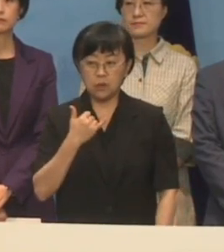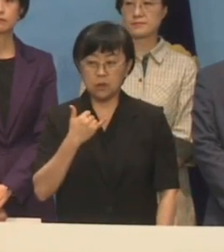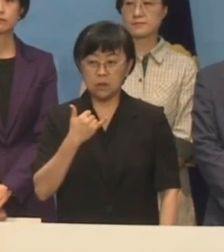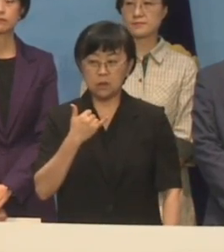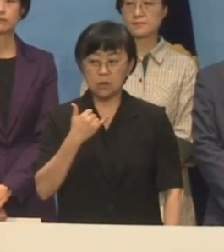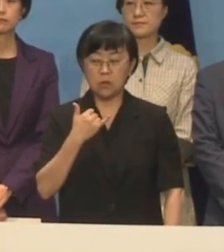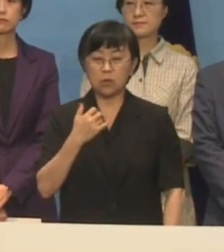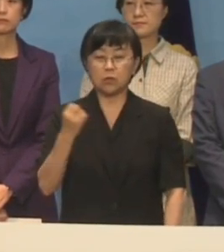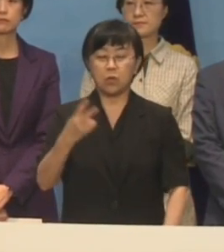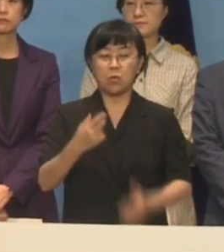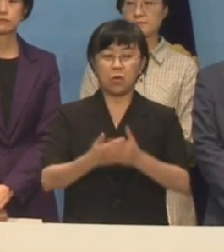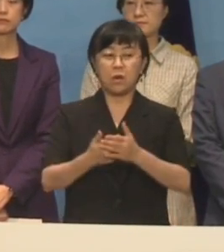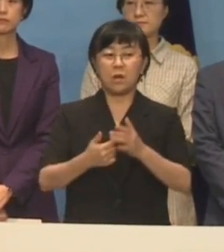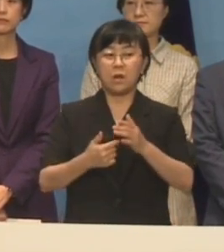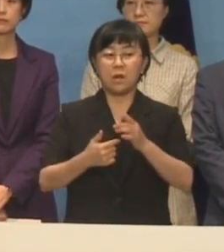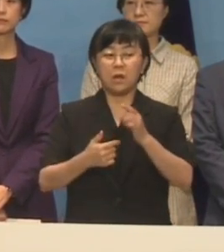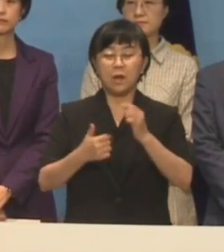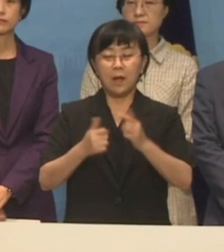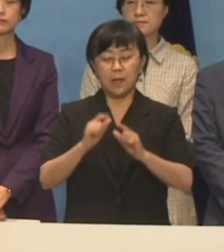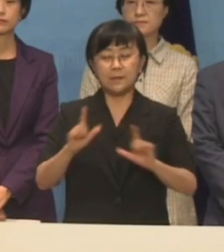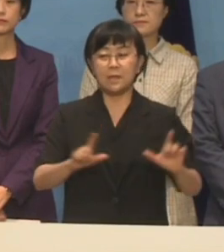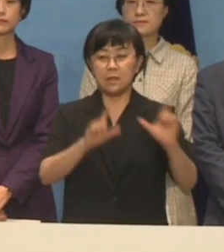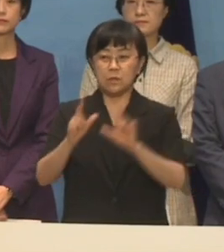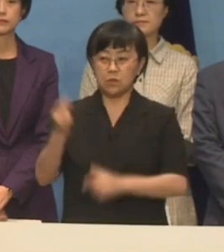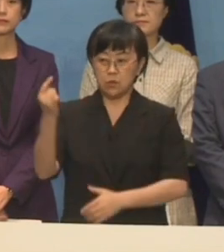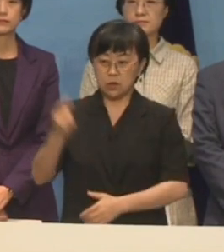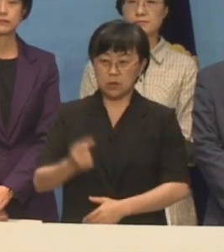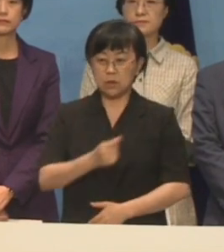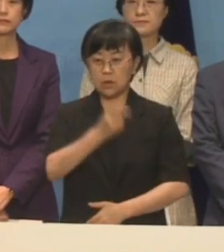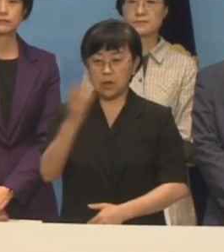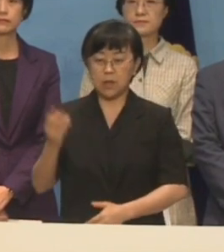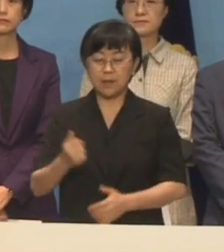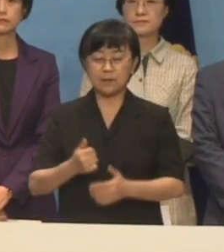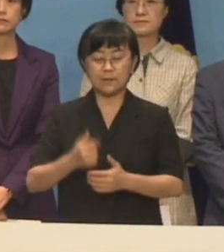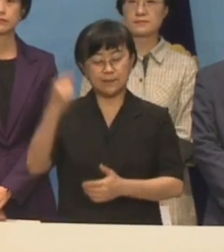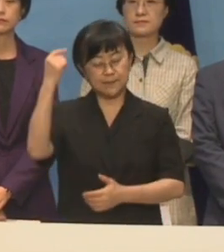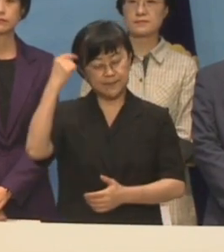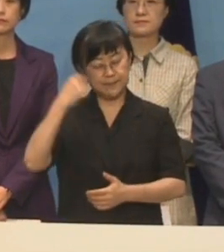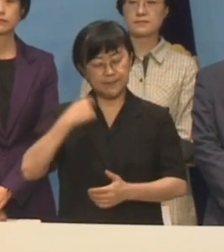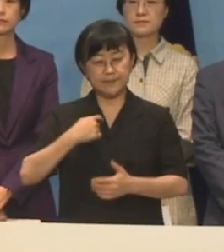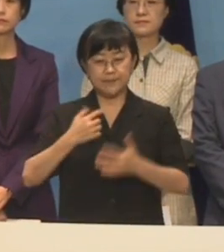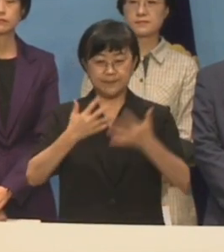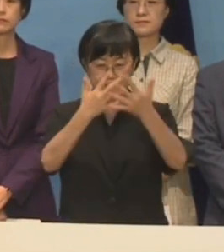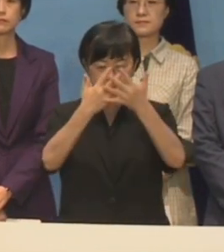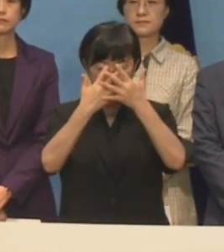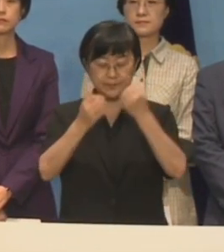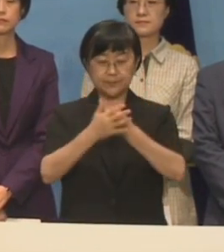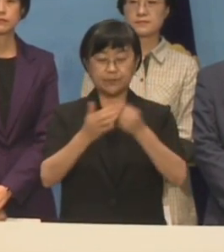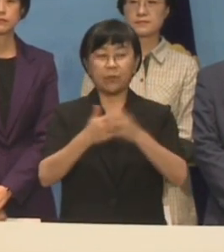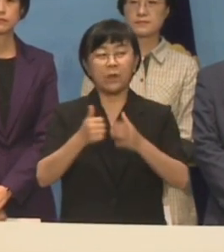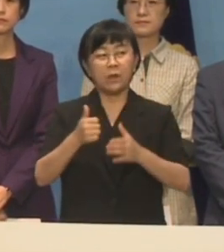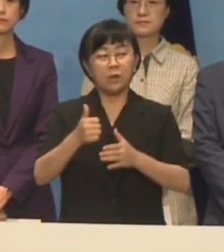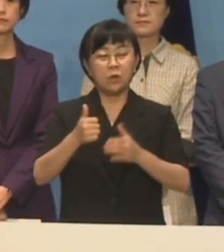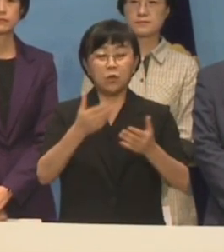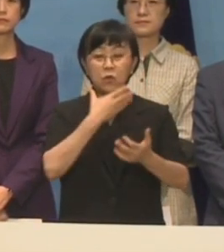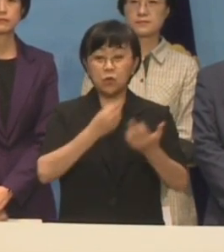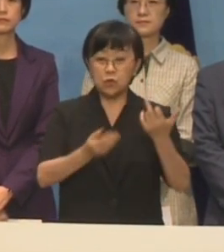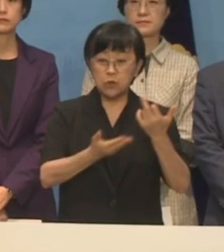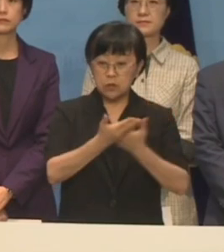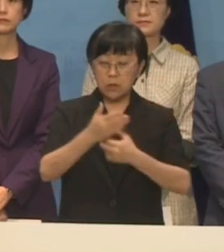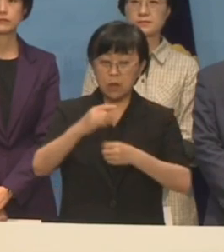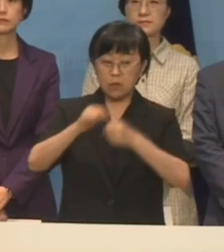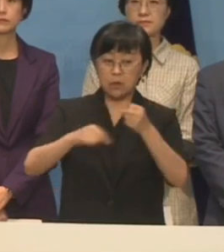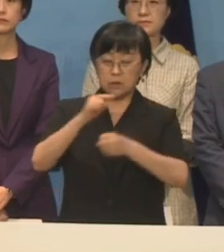학부모님께서 그리고 또 한살님에서 이렇게 오셨다고 하니까 여러 가지 만감이 교차합니다. 후쿠시마 원전 사고가 일어난